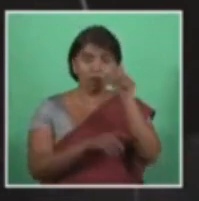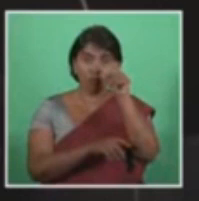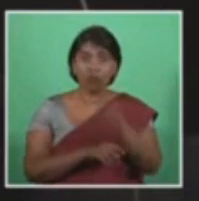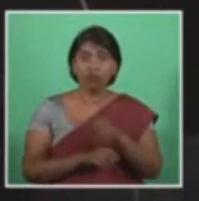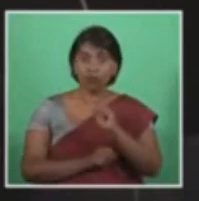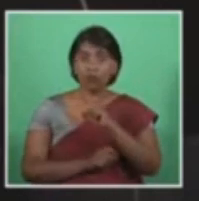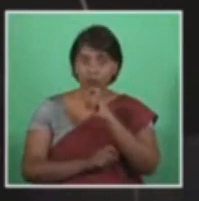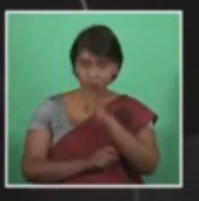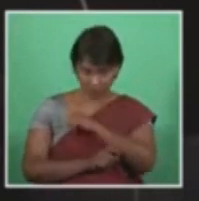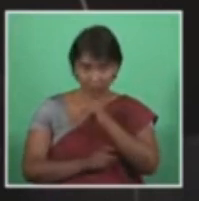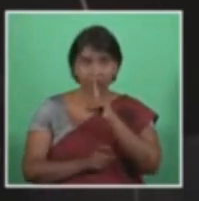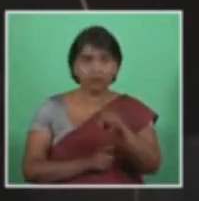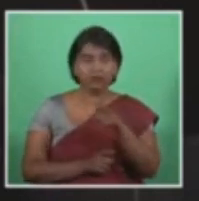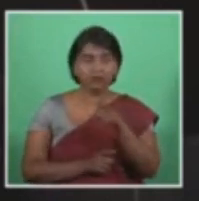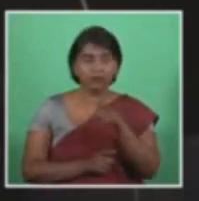කියලා?